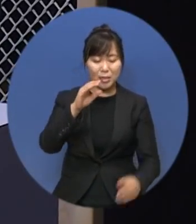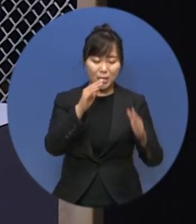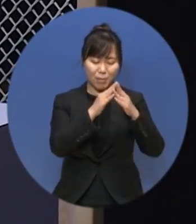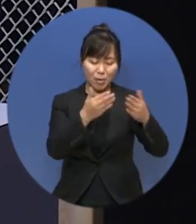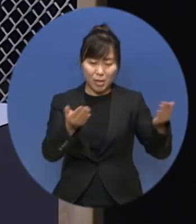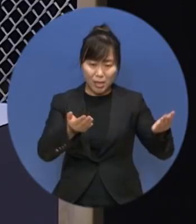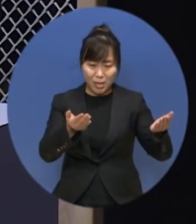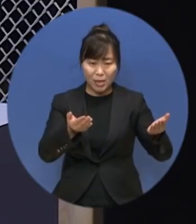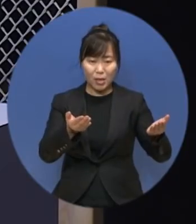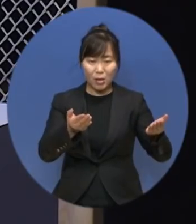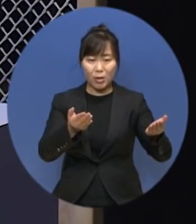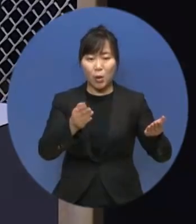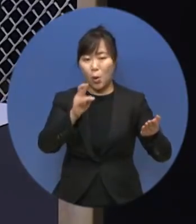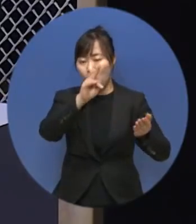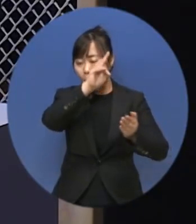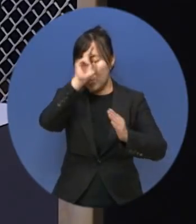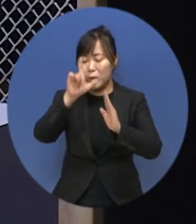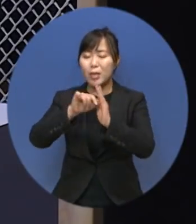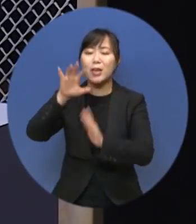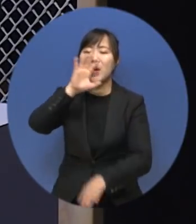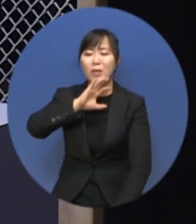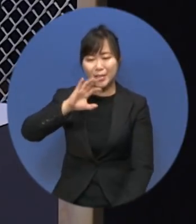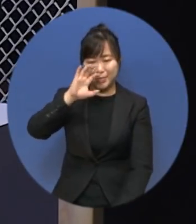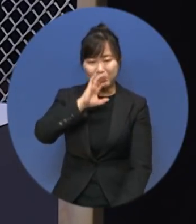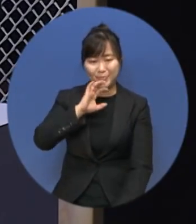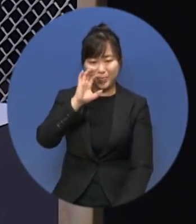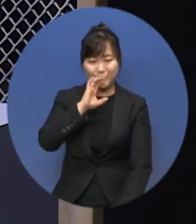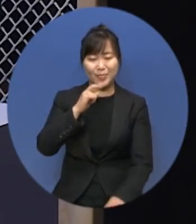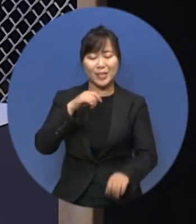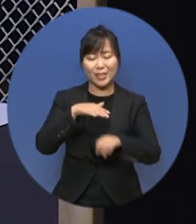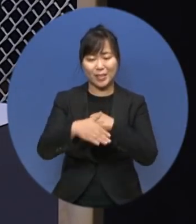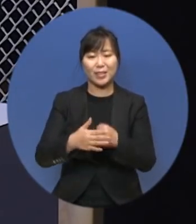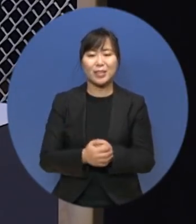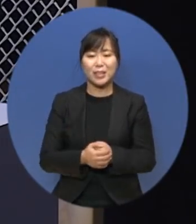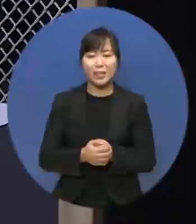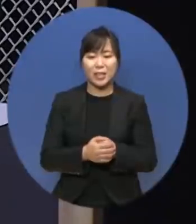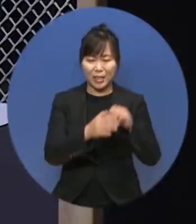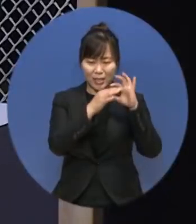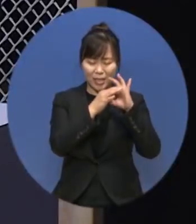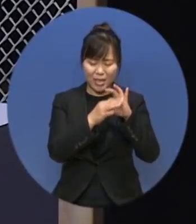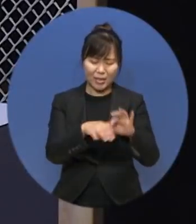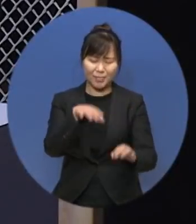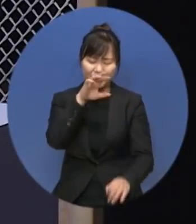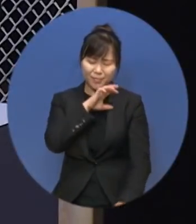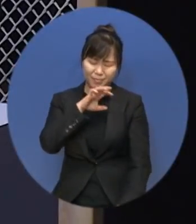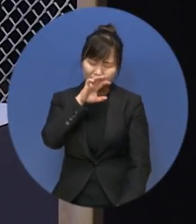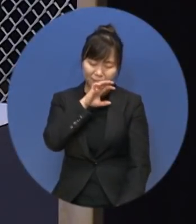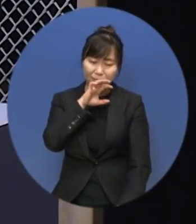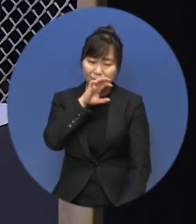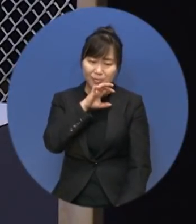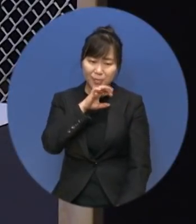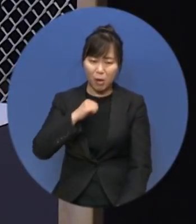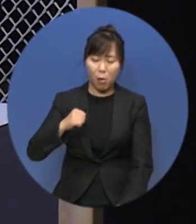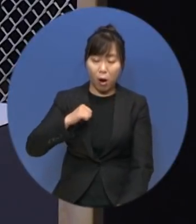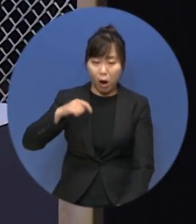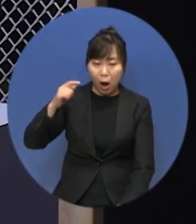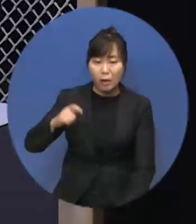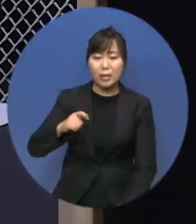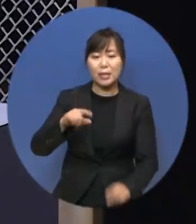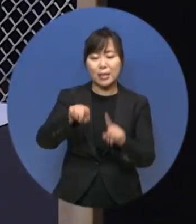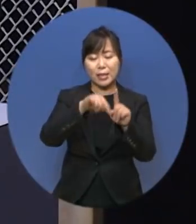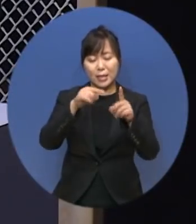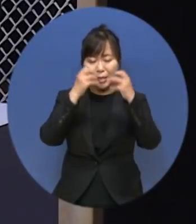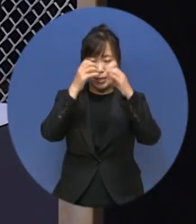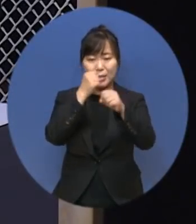재택근무를 하면서 오후에 이제 연습을 하는 그런 시기죠. 그렇게 꾸준히 연습을 해서 역량 강화해서